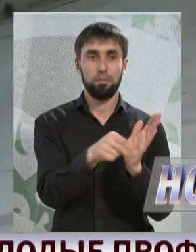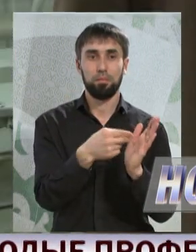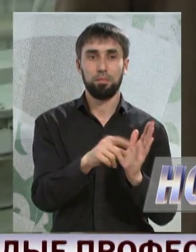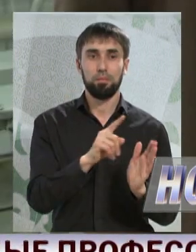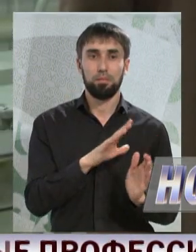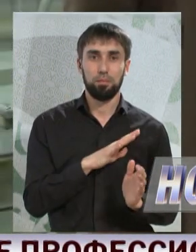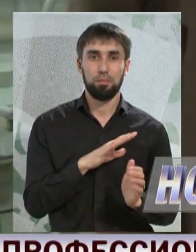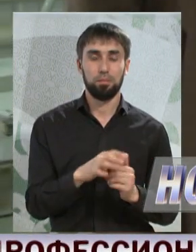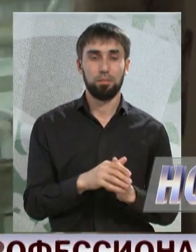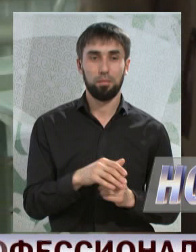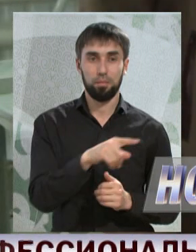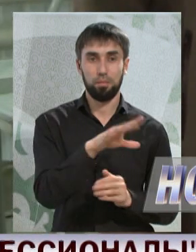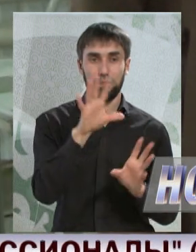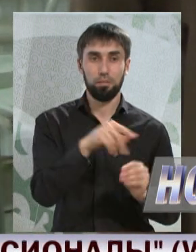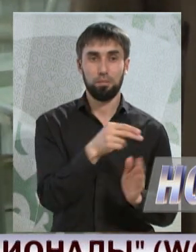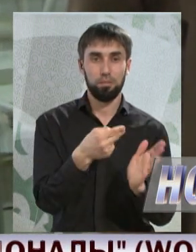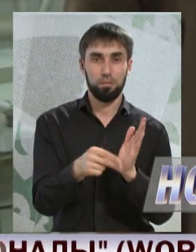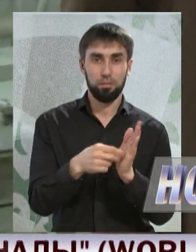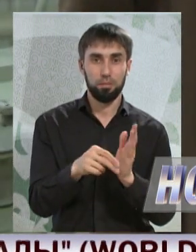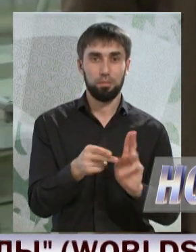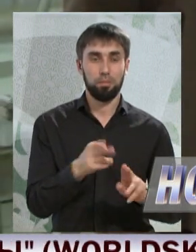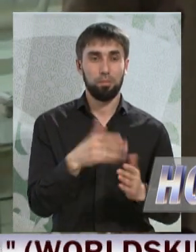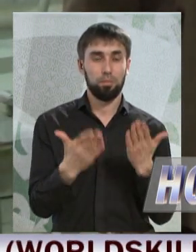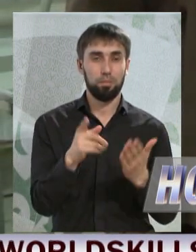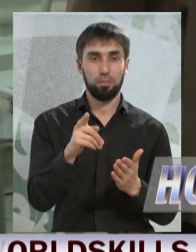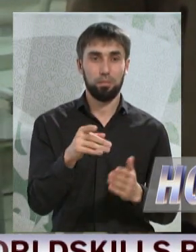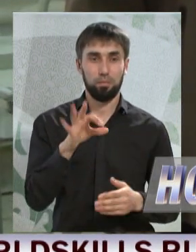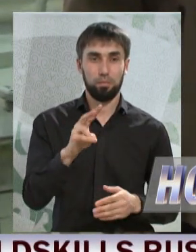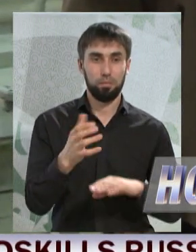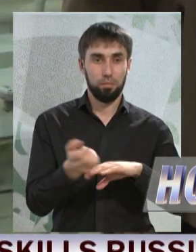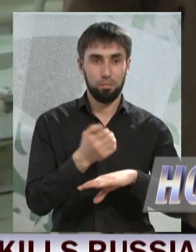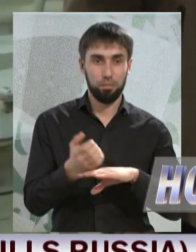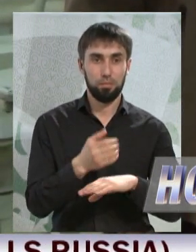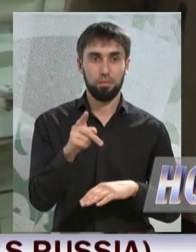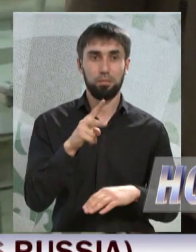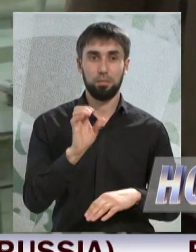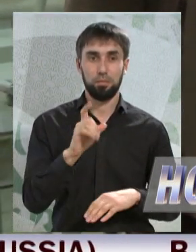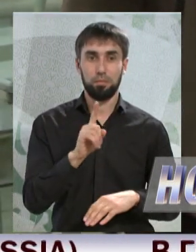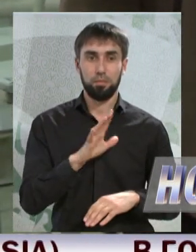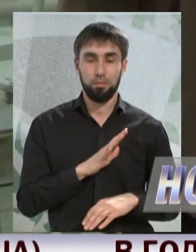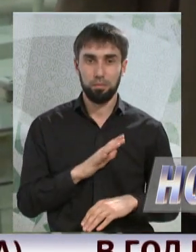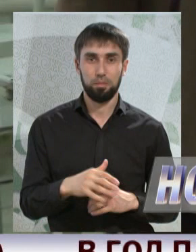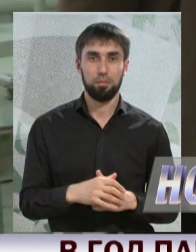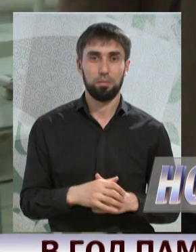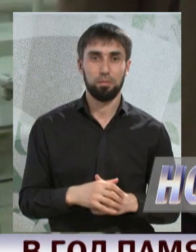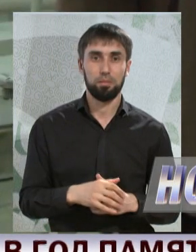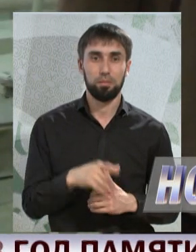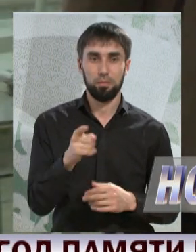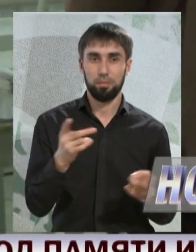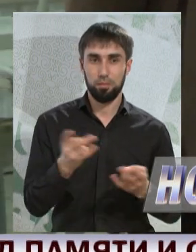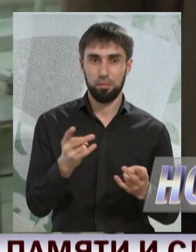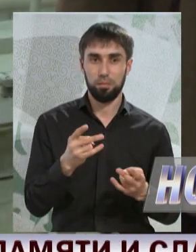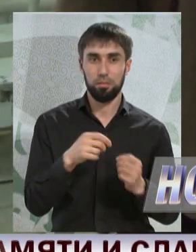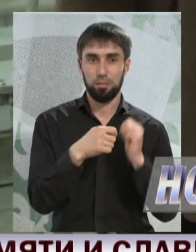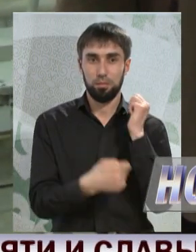платить, все будет платить в район. Чтобы он, например, зарабатывал, чтобы у него лес был, чтобы он там, ну, у него же, ему же нужен